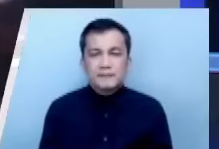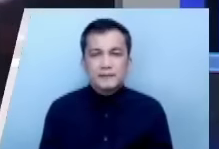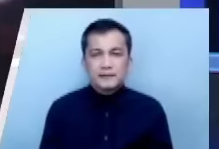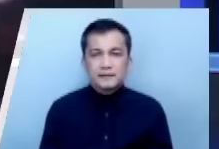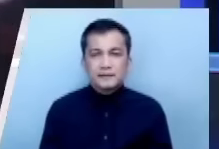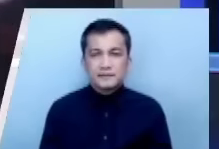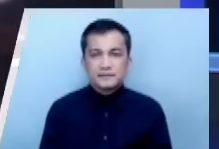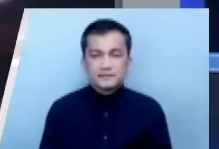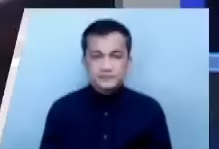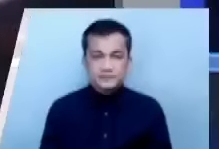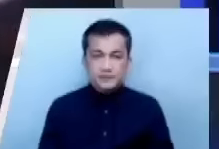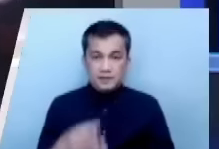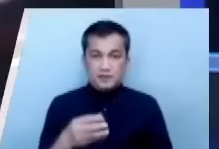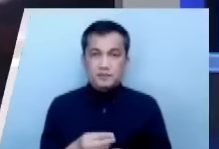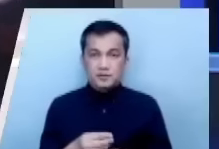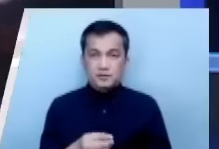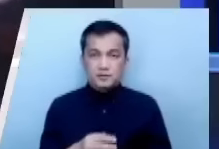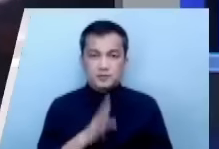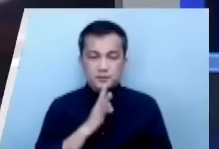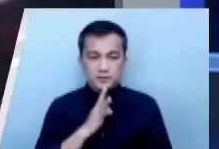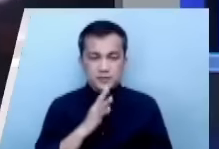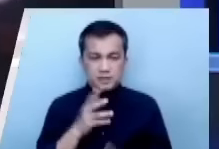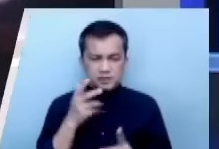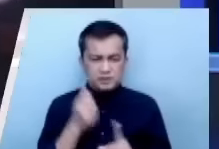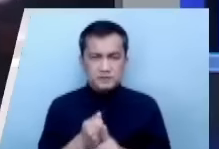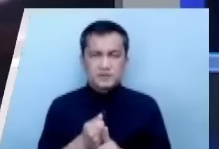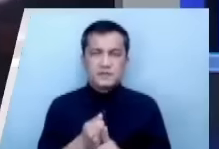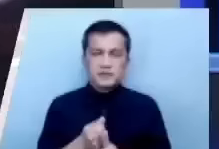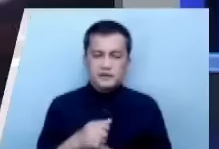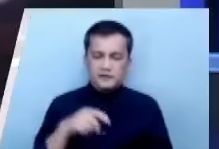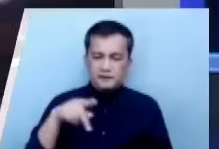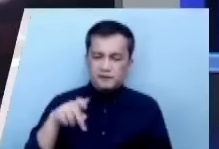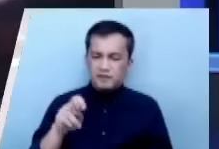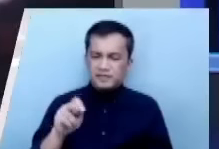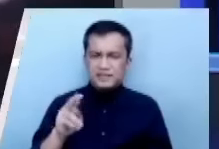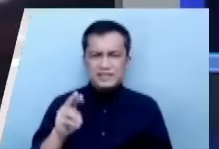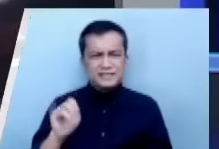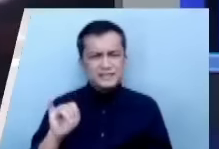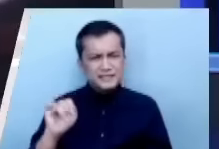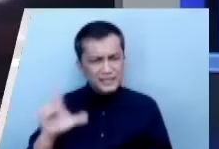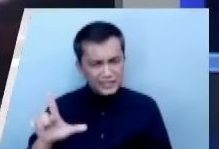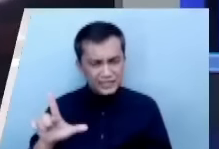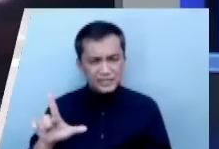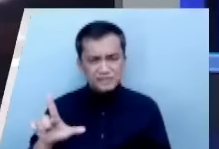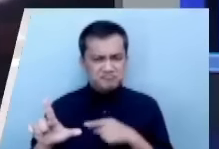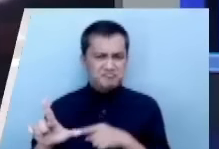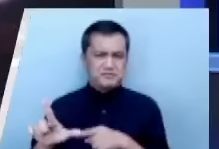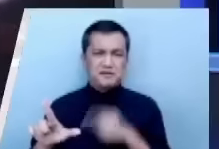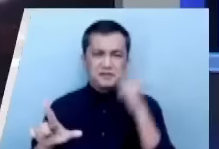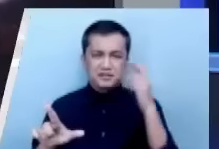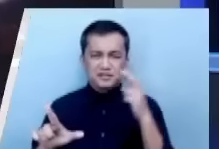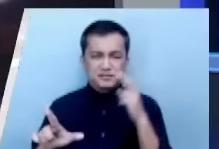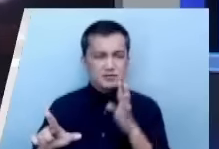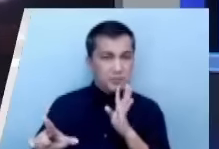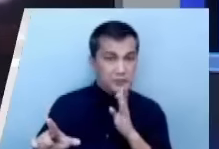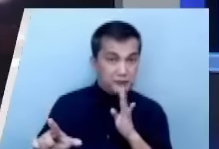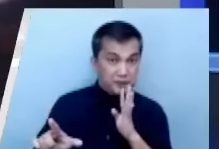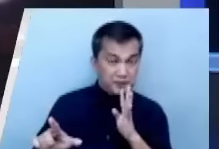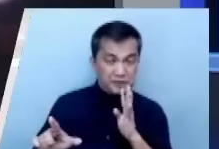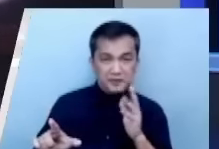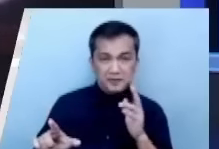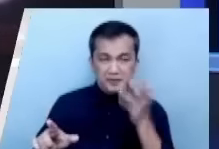Bukod sa pagbanggit sa epekto ng fentanyl bilang posibleng dahilan daw ng mga sinabi ni dating Pangulong